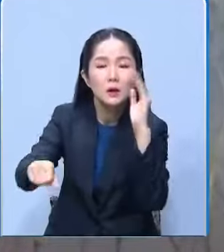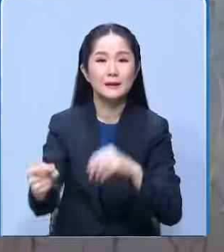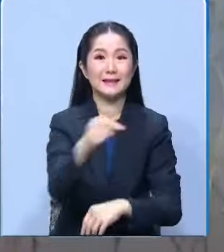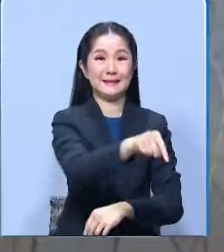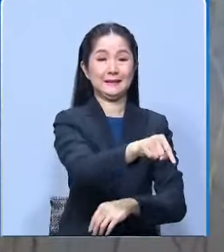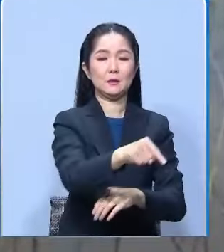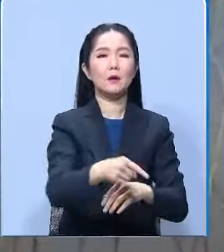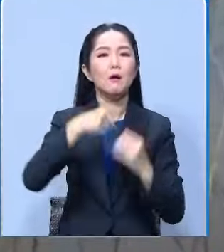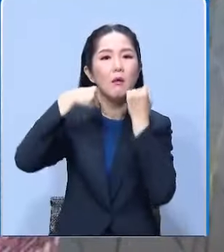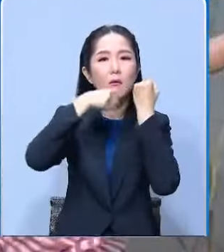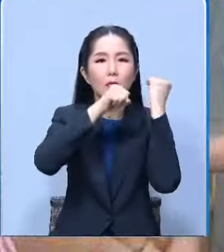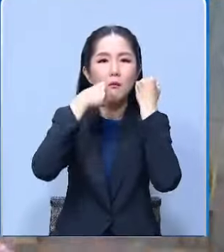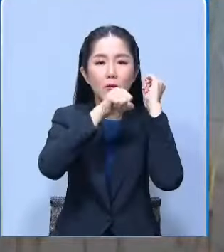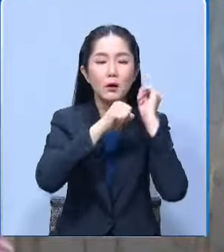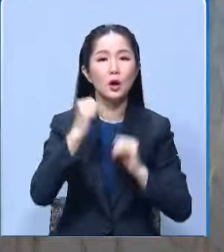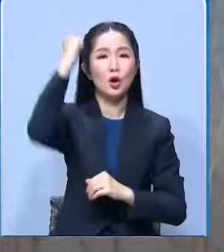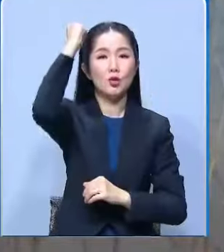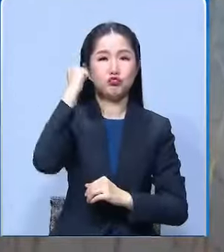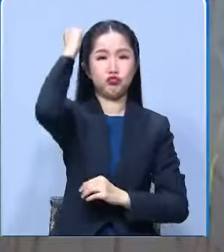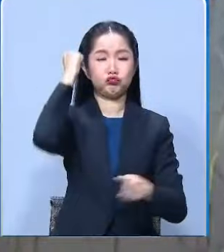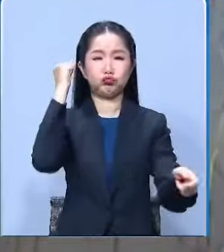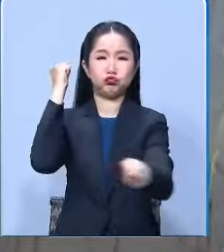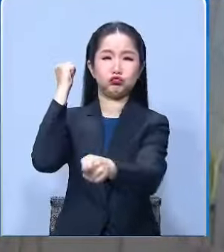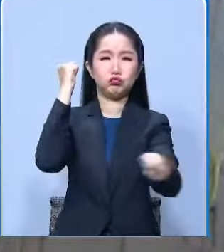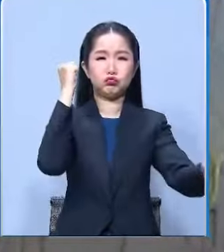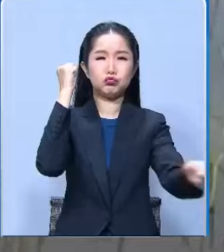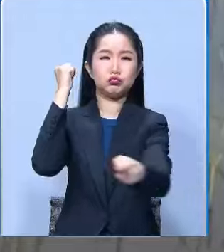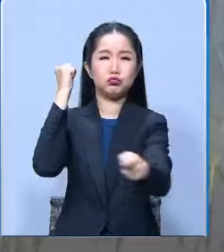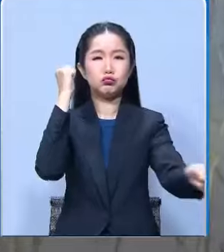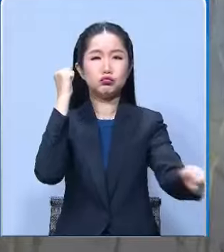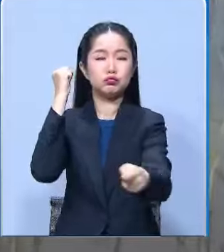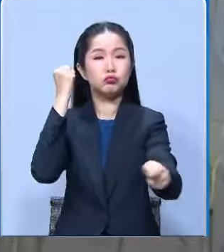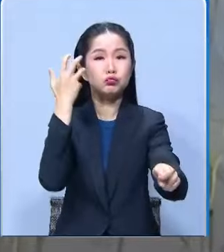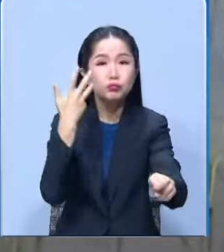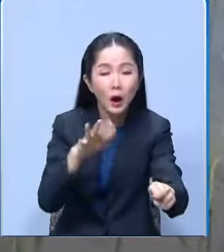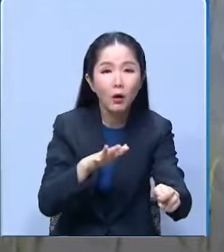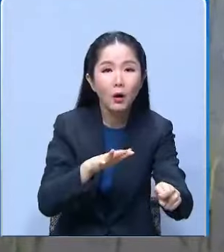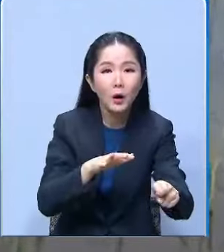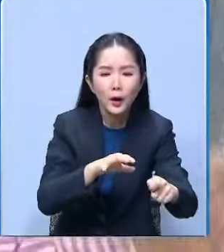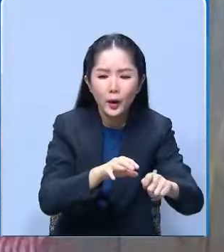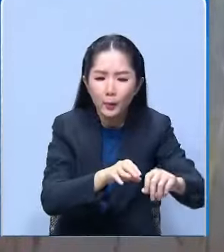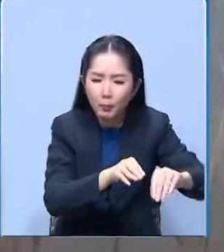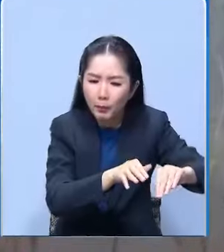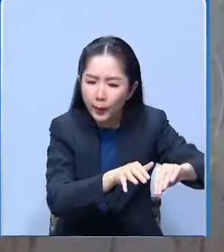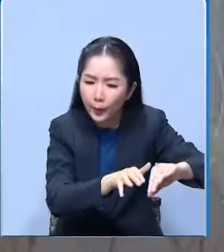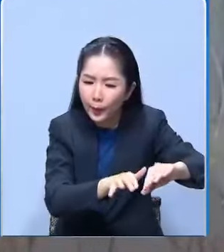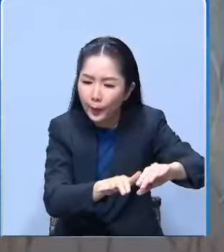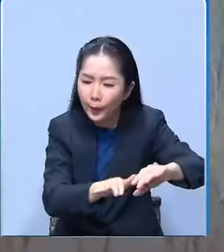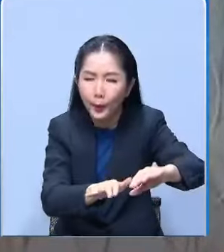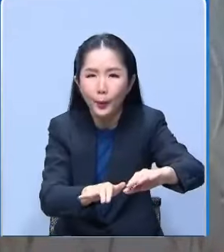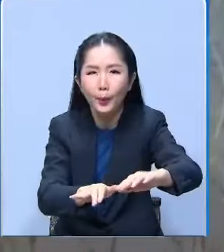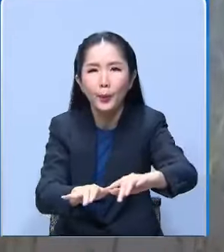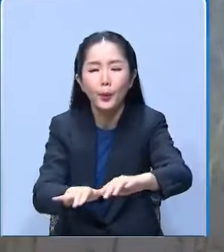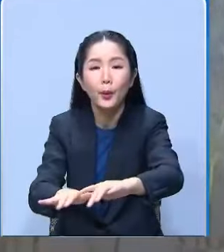ป่าอ้อยน่ะเขาพ่นยาฆ่าหญ้าอาจจะเป็นเหตุตัวนี้หรือเปล่าที่เขเพ่นยาฆ่าหญ้า